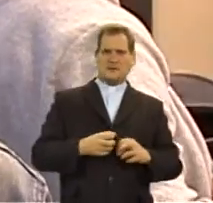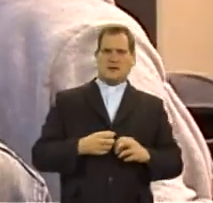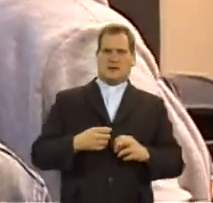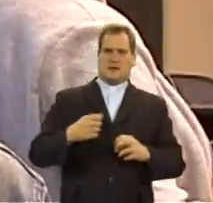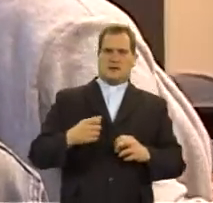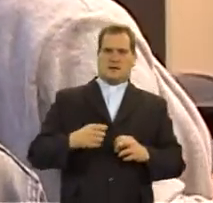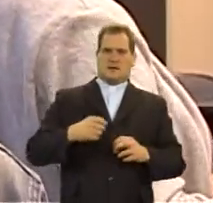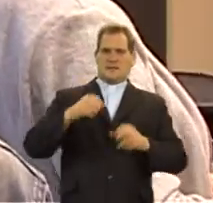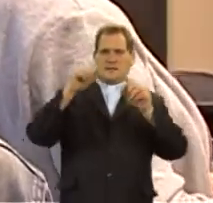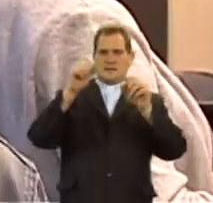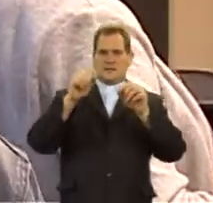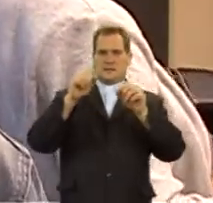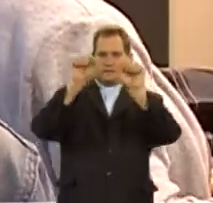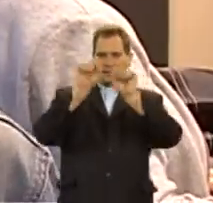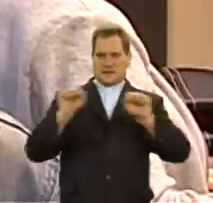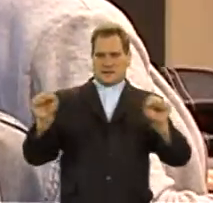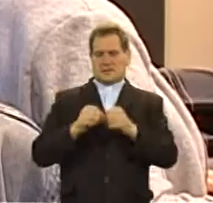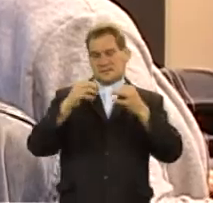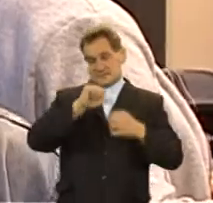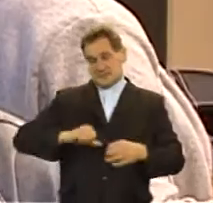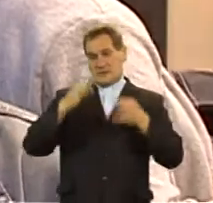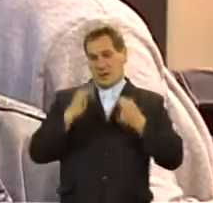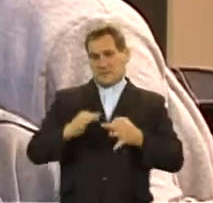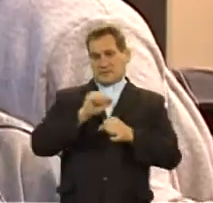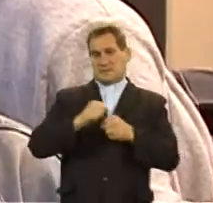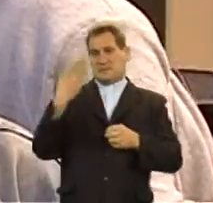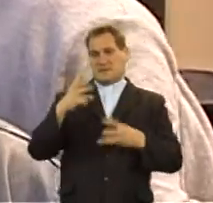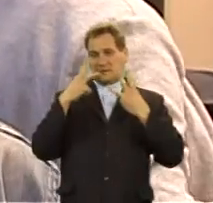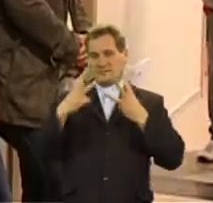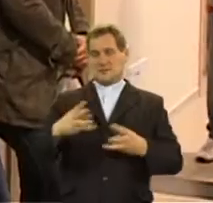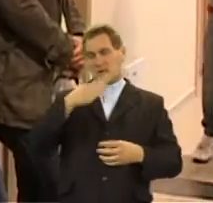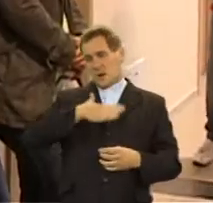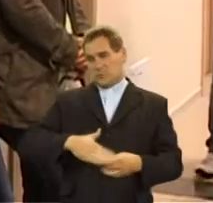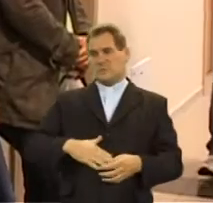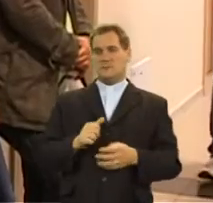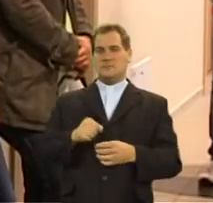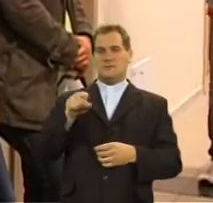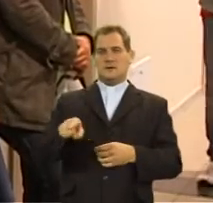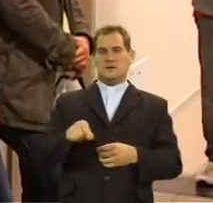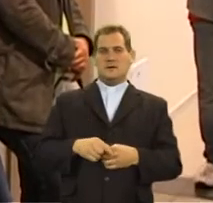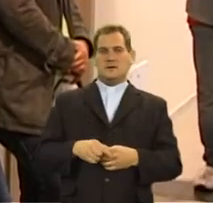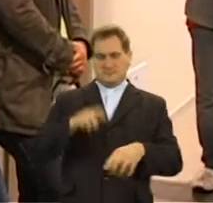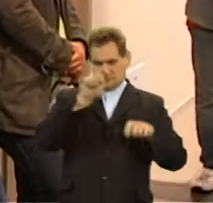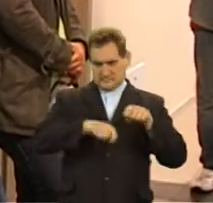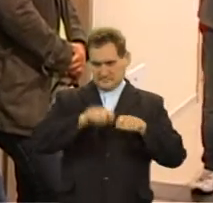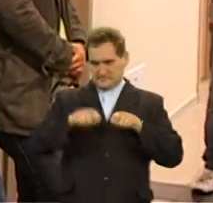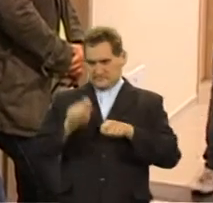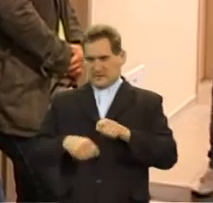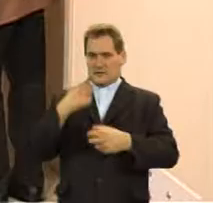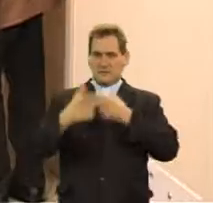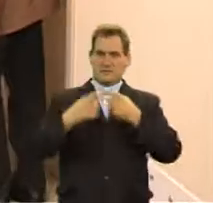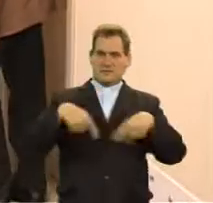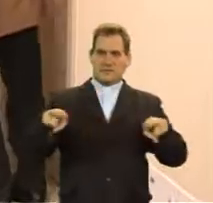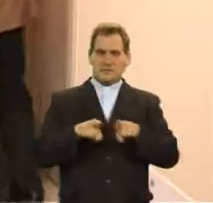chociażby sama obecność jest bardzo ważna. Lubią, robią to, co lubią. Nadzór merytoryczny nad akcją sprawuje referat